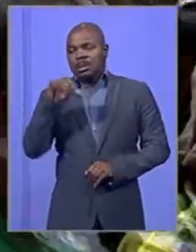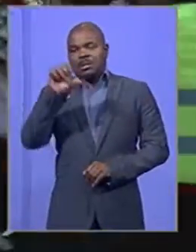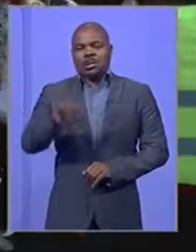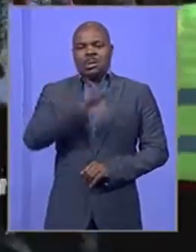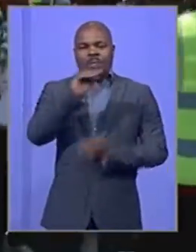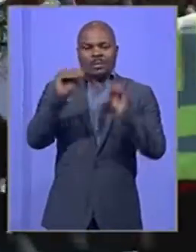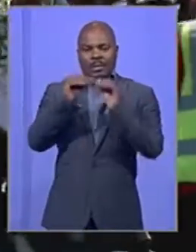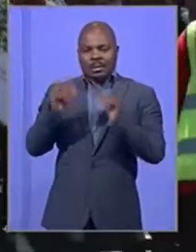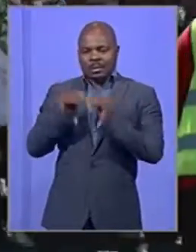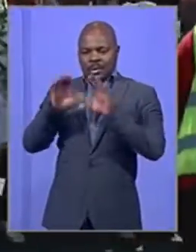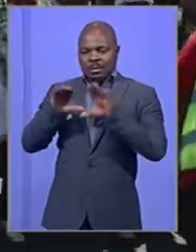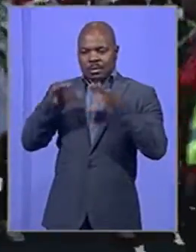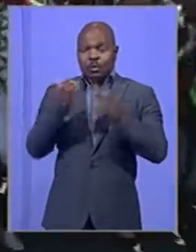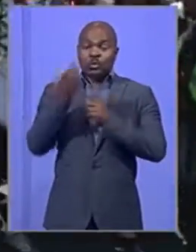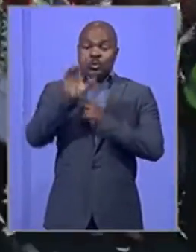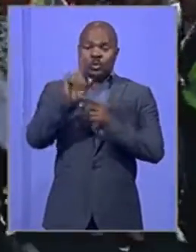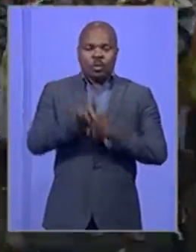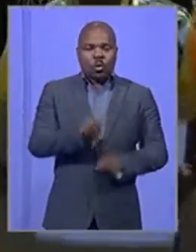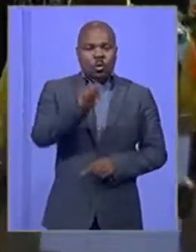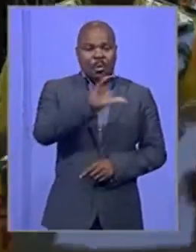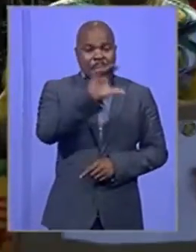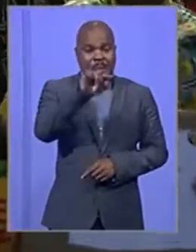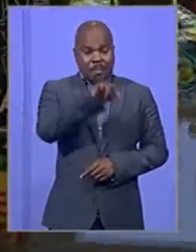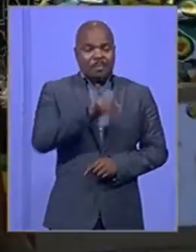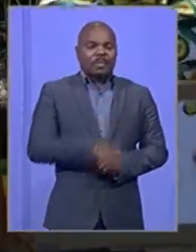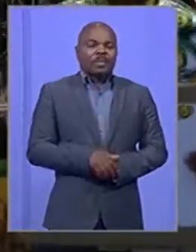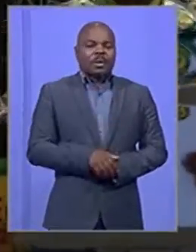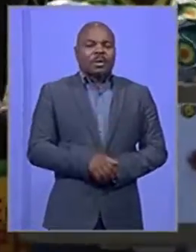SA Northern Cape e na le diperesente tse